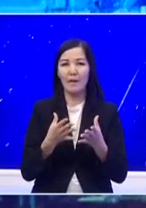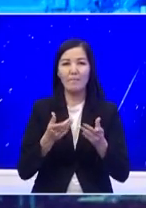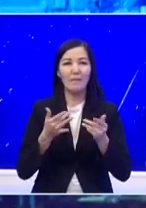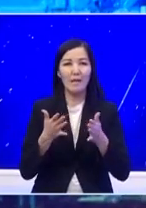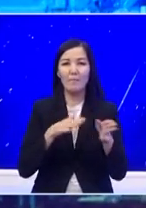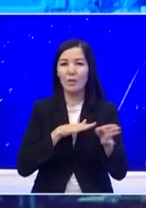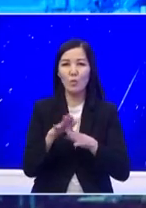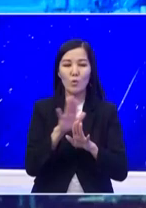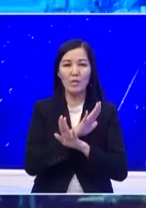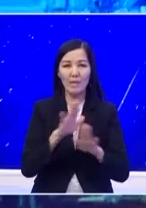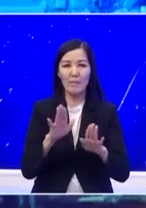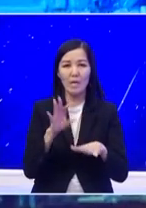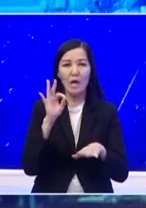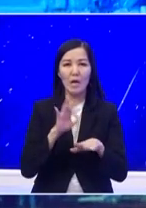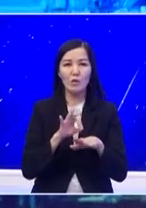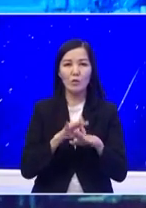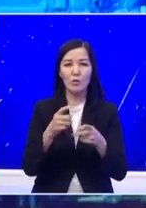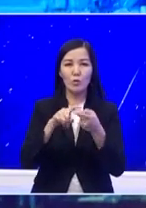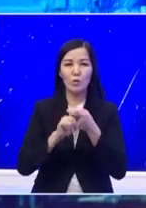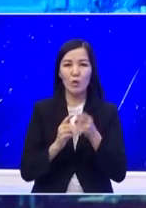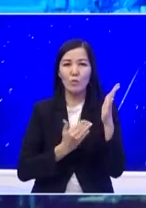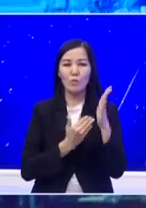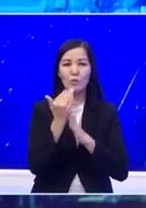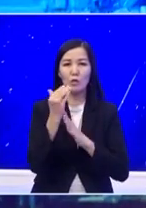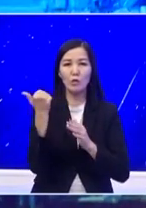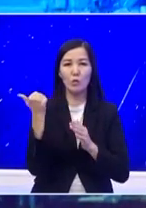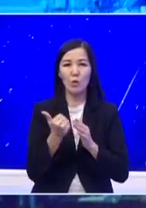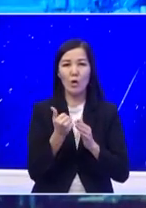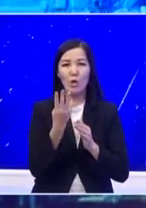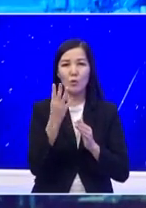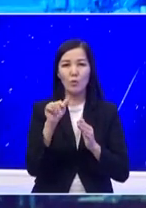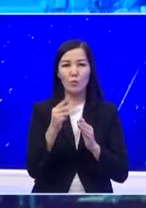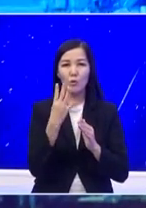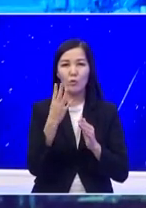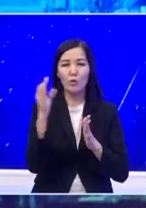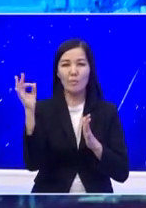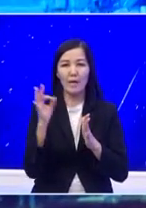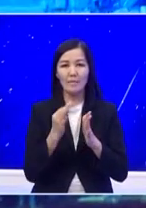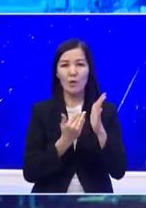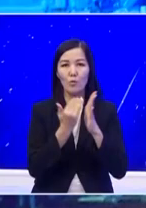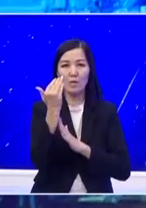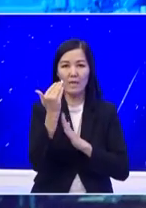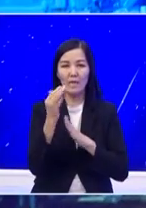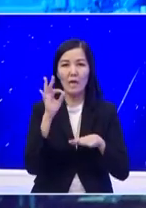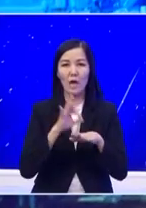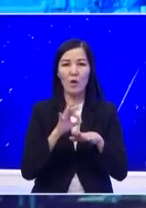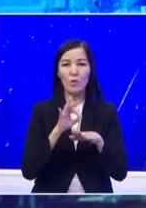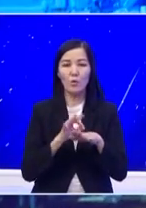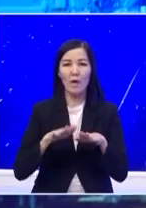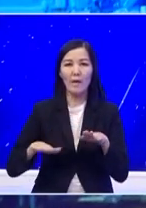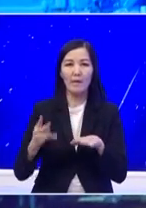сақтамайды. Салдарынан COVID-19 ауруын жұқтыру көрсеткіші соңғы аптада 4,4%-ға жеткен. Бұл індетке